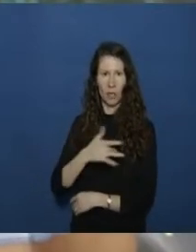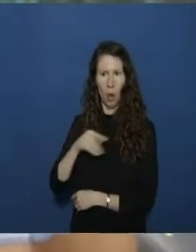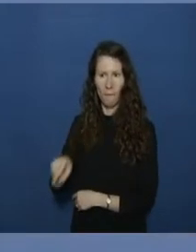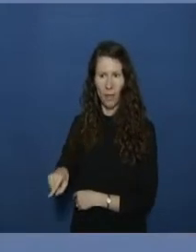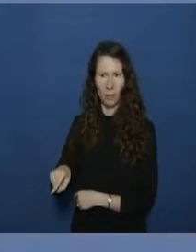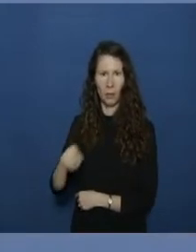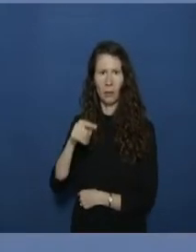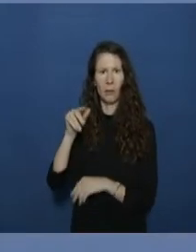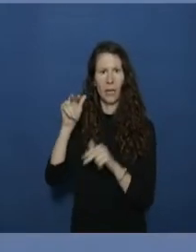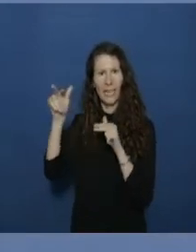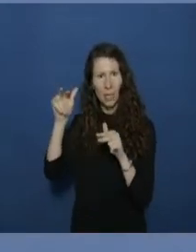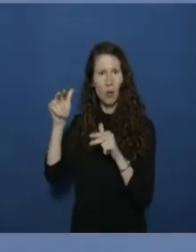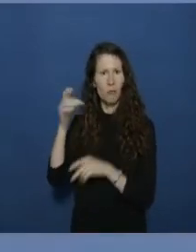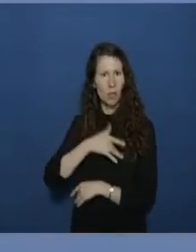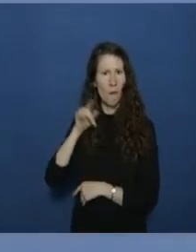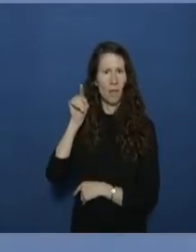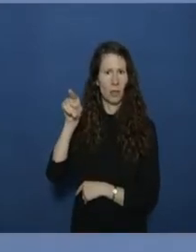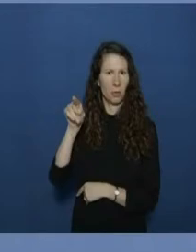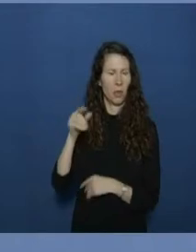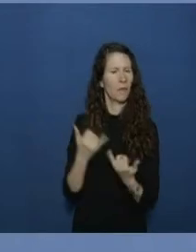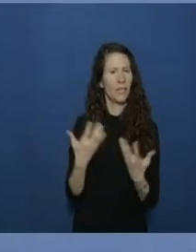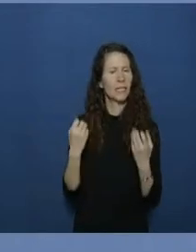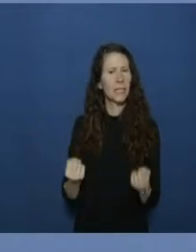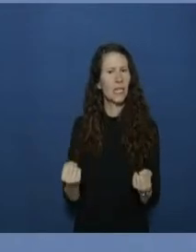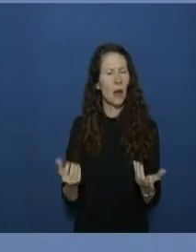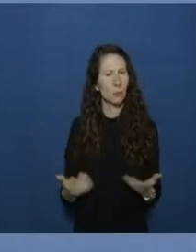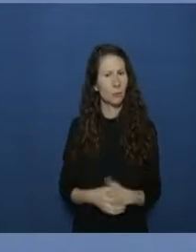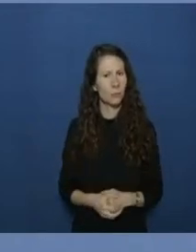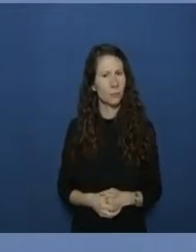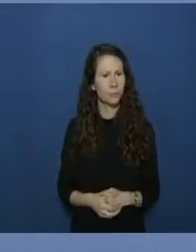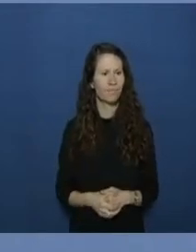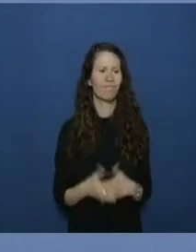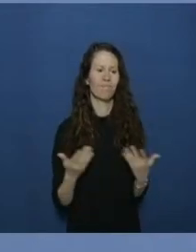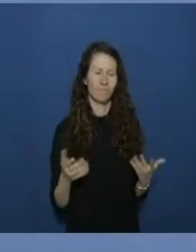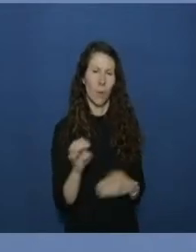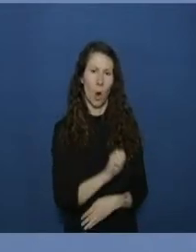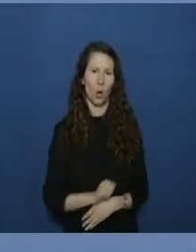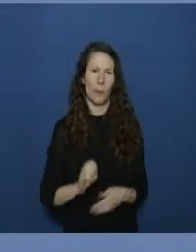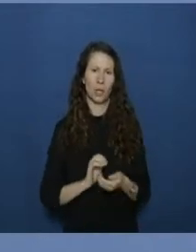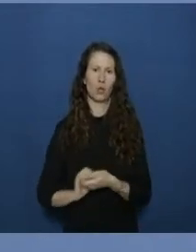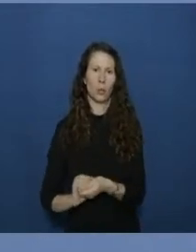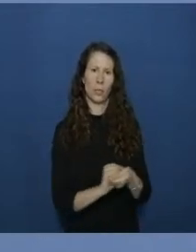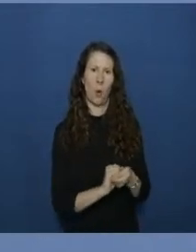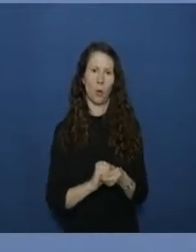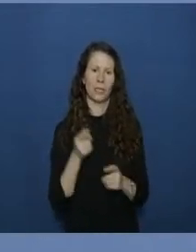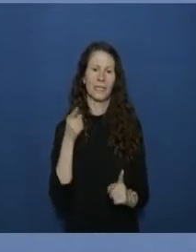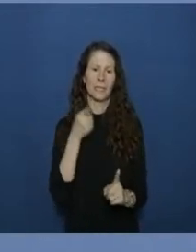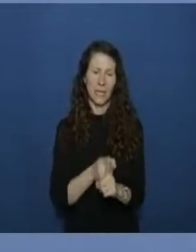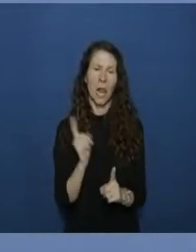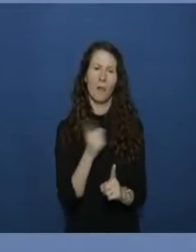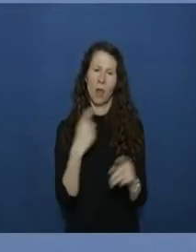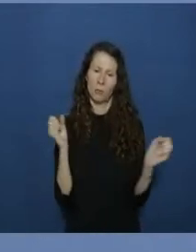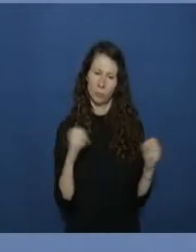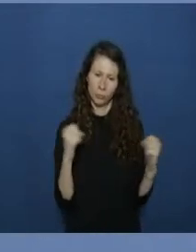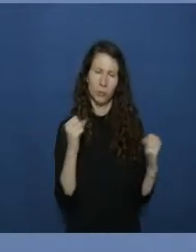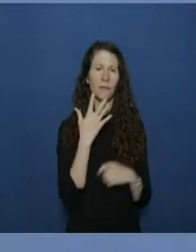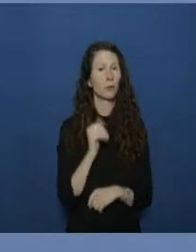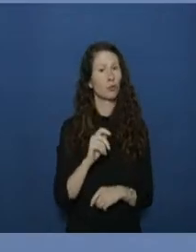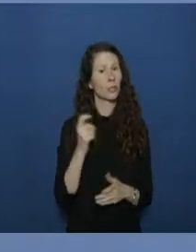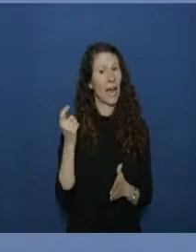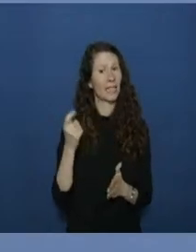Ja, das ist das Ziel, über das wir uns in der Europäischen Union einig sind, die Sanktionen so zu